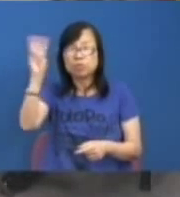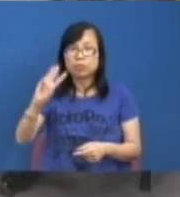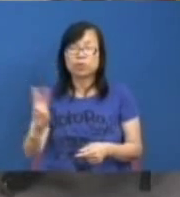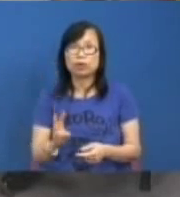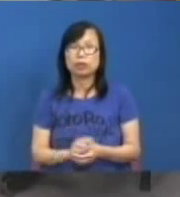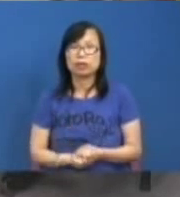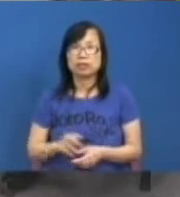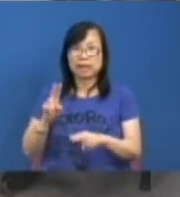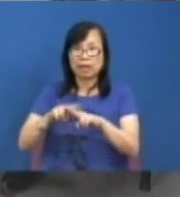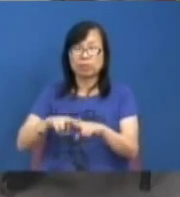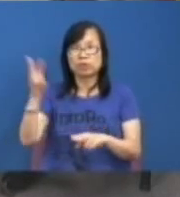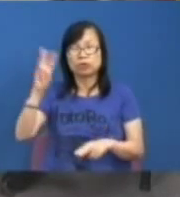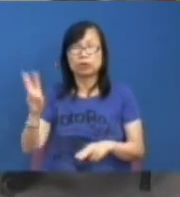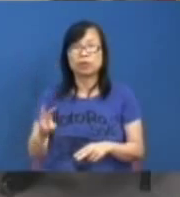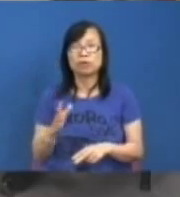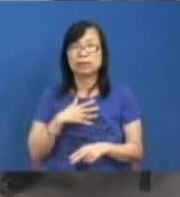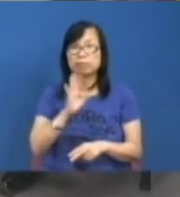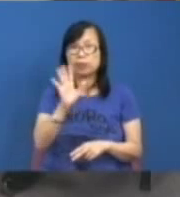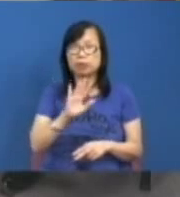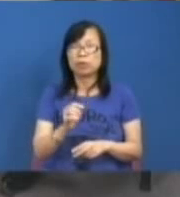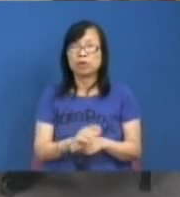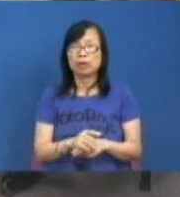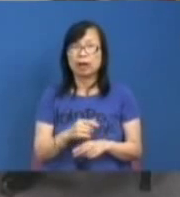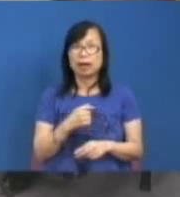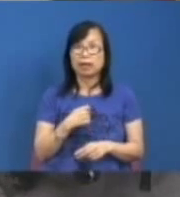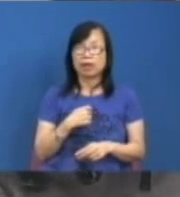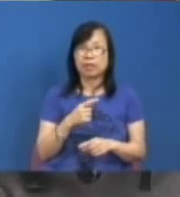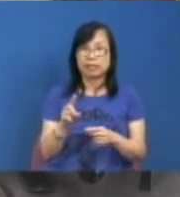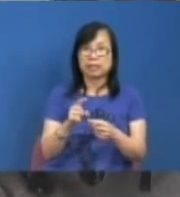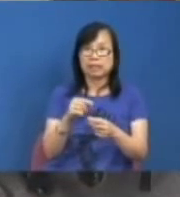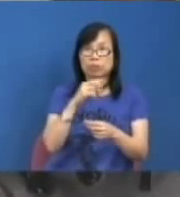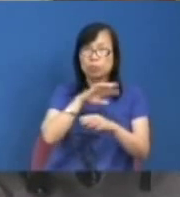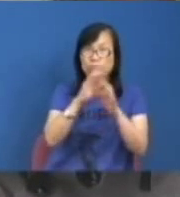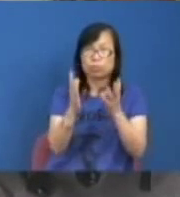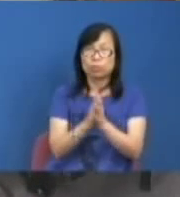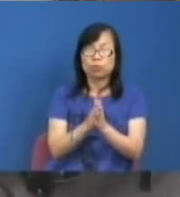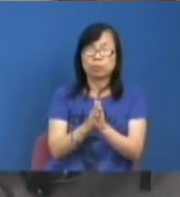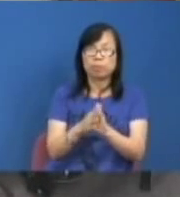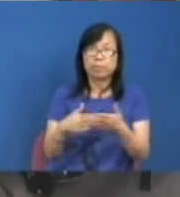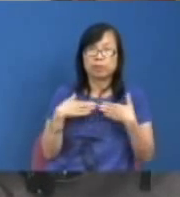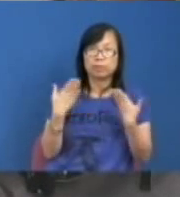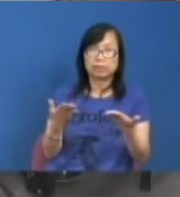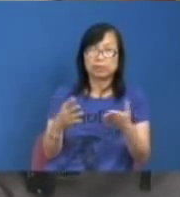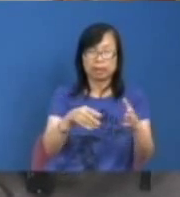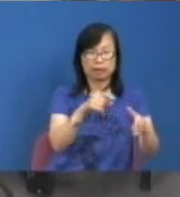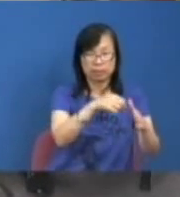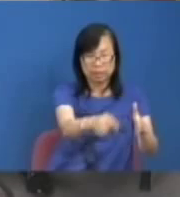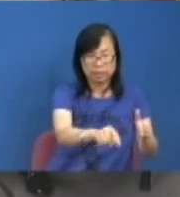況底下，我覺得咧，雖然我哋唔能夠喺一個 cost effective 嗰度咧係完全反映喺呢個譬如地底缸啊或